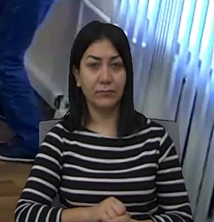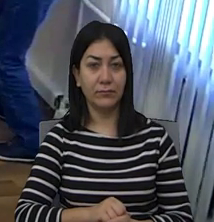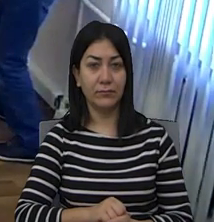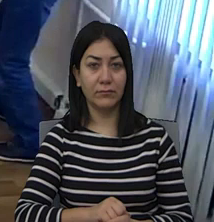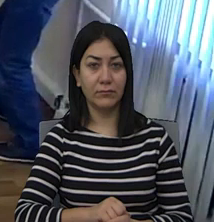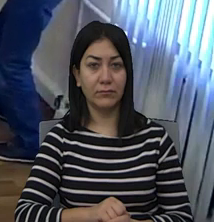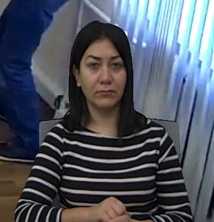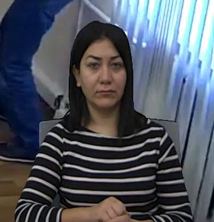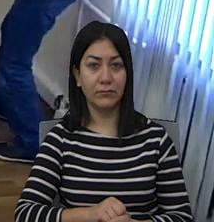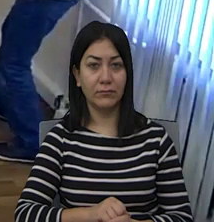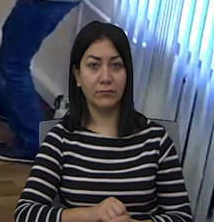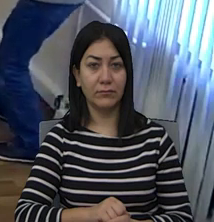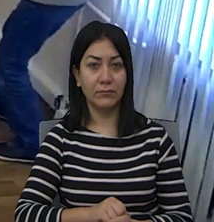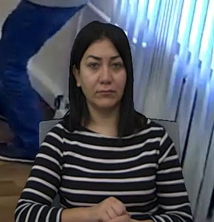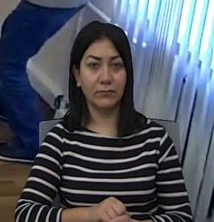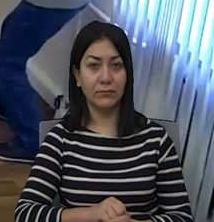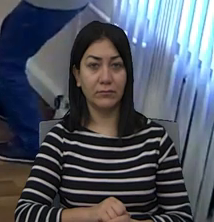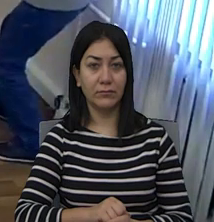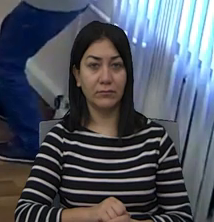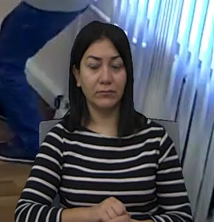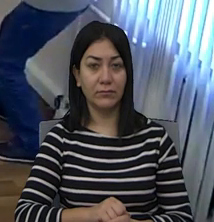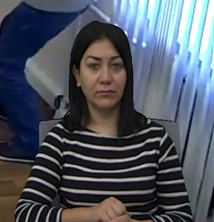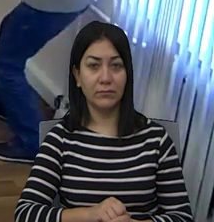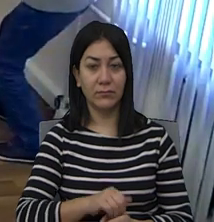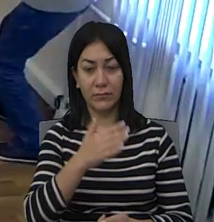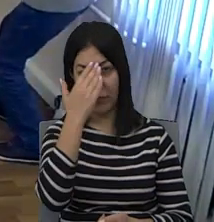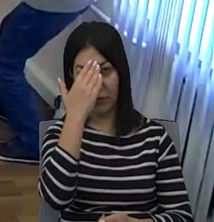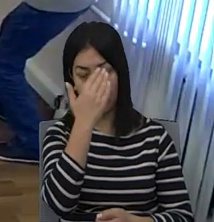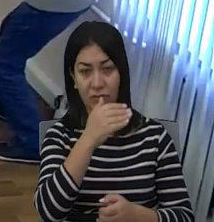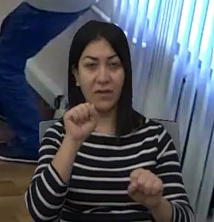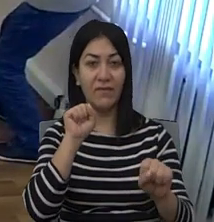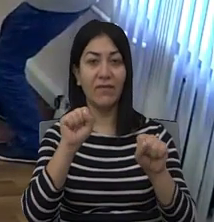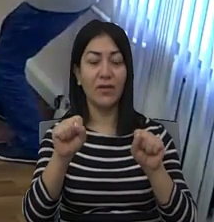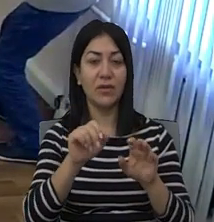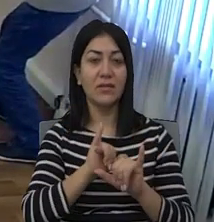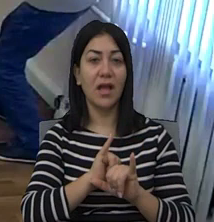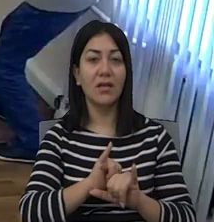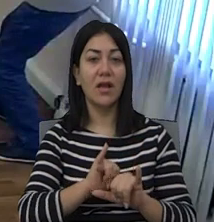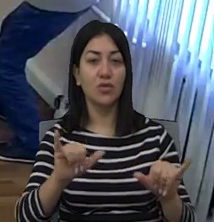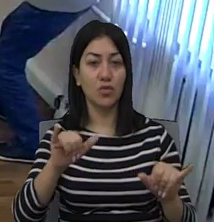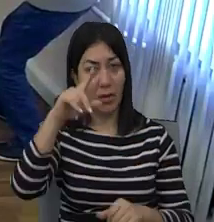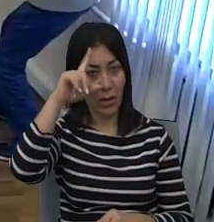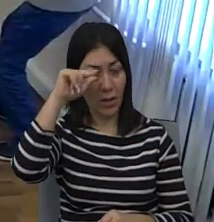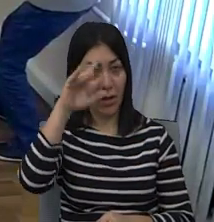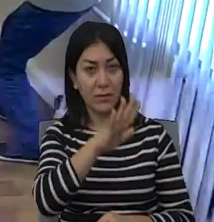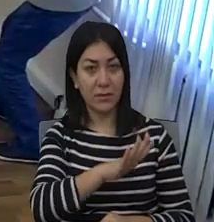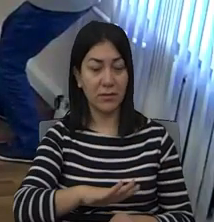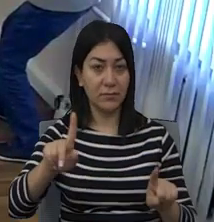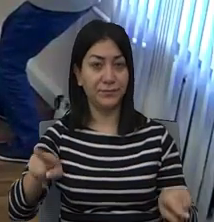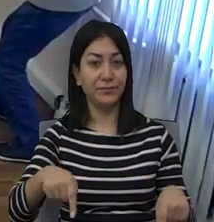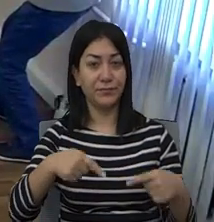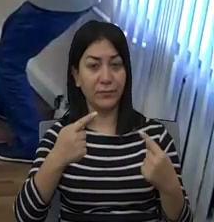development and the security of Armenia. Ժողովրդավարական զարգացումը Հայաստանի այլ